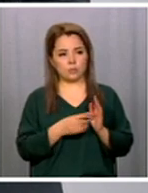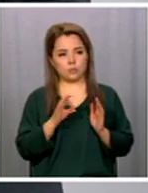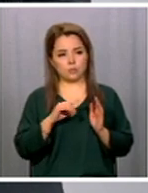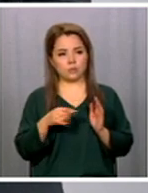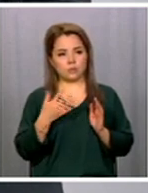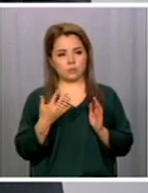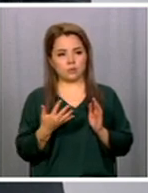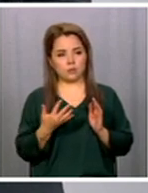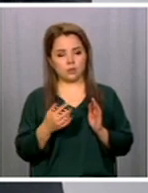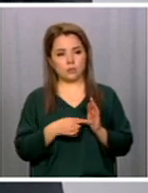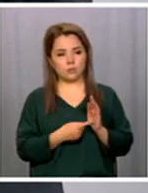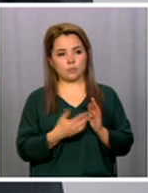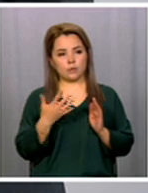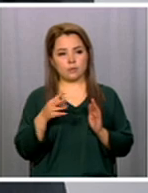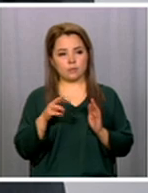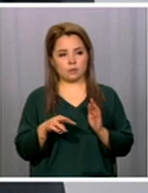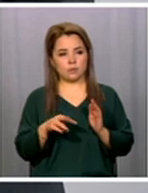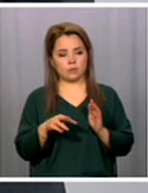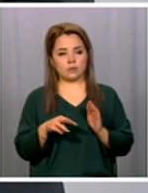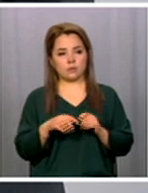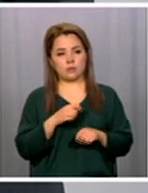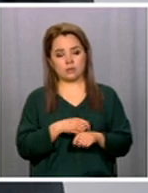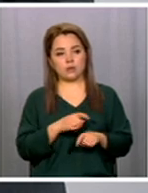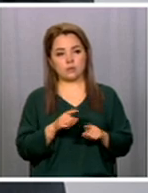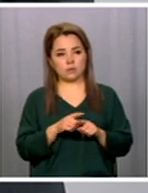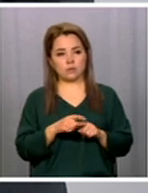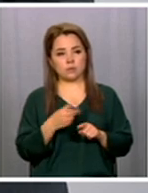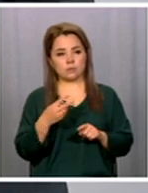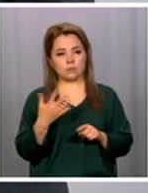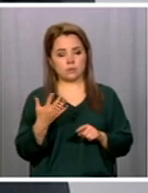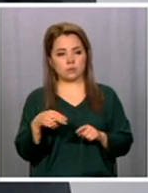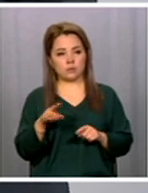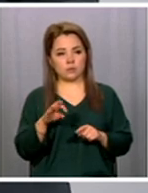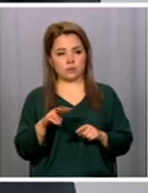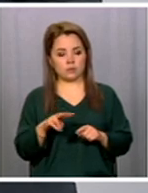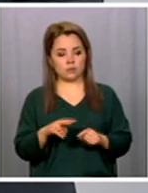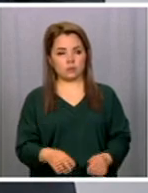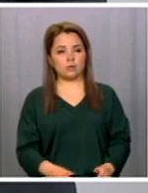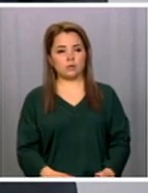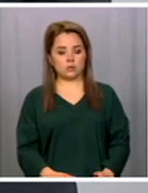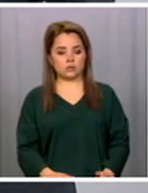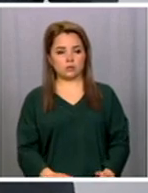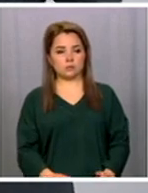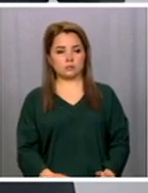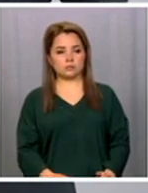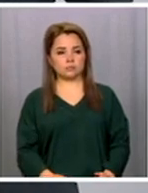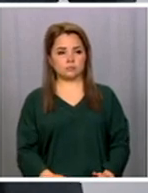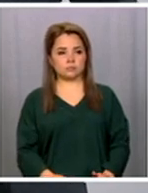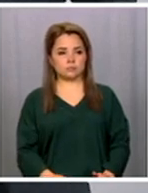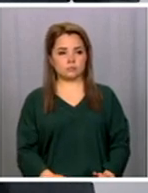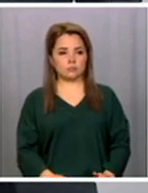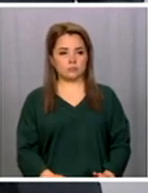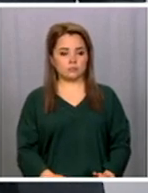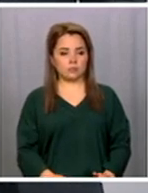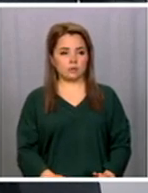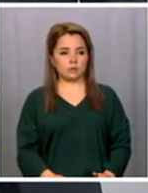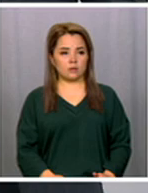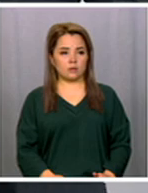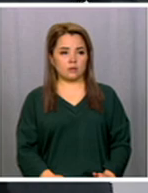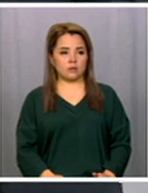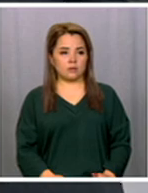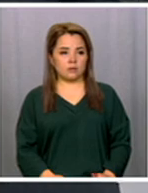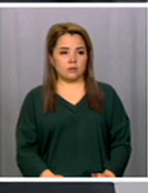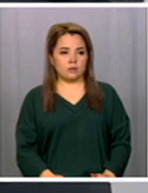килограммға. Көбейтеміз ағаштың биіктігі, яғни 5 метр. Тең болады 25 джоуль. Яғни екінші потенциалдық